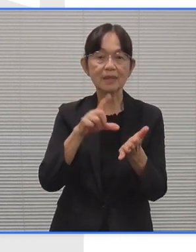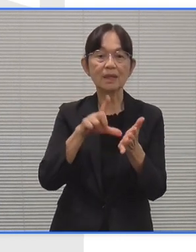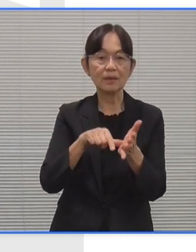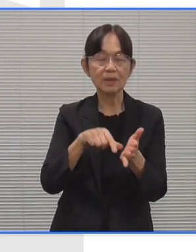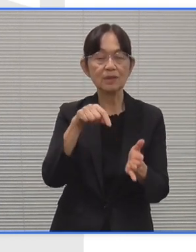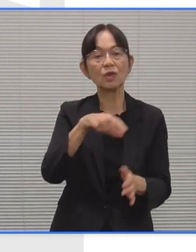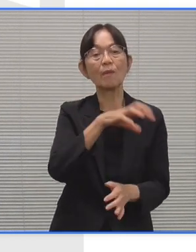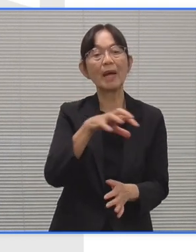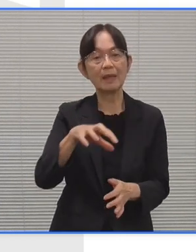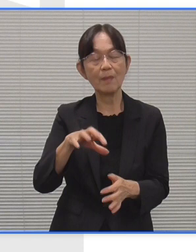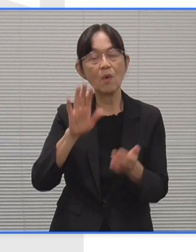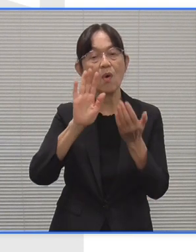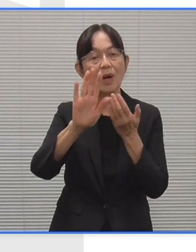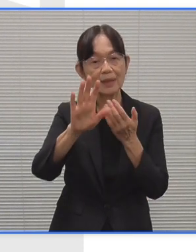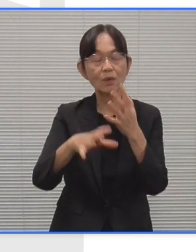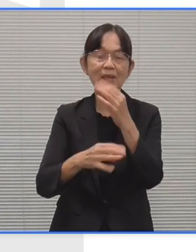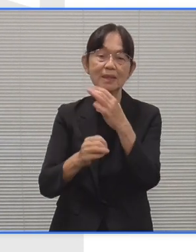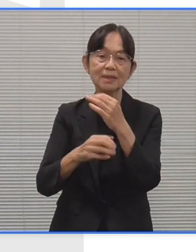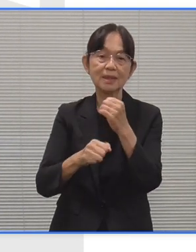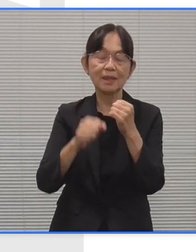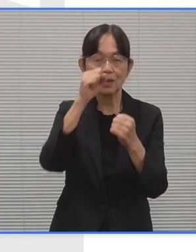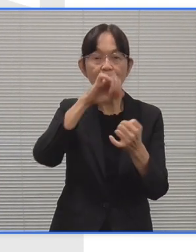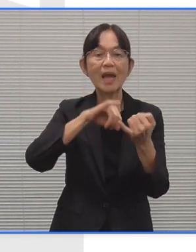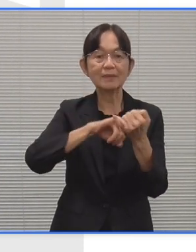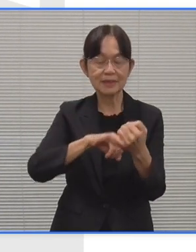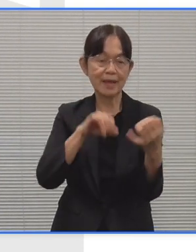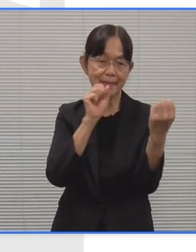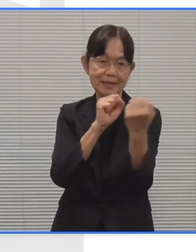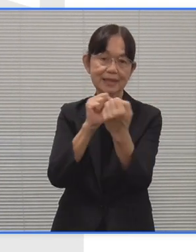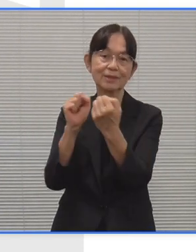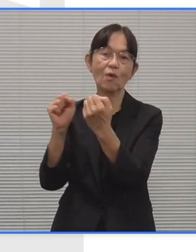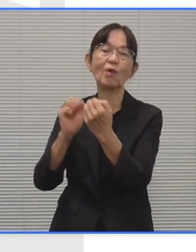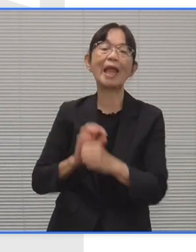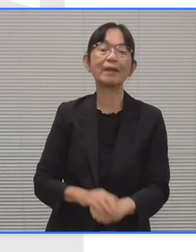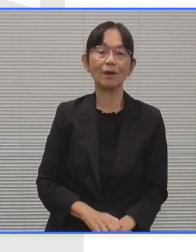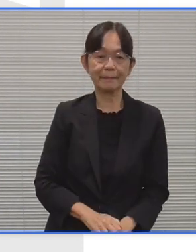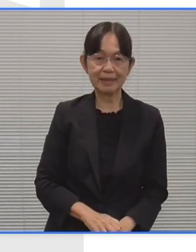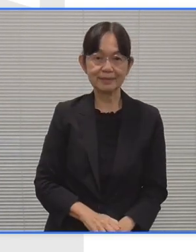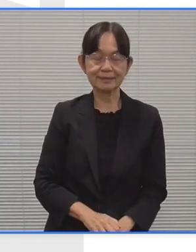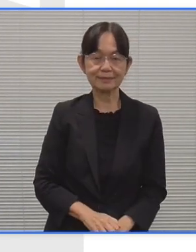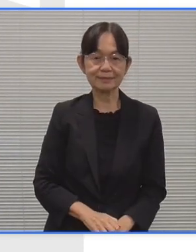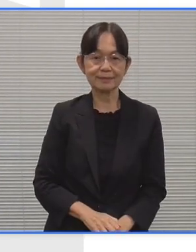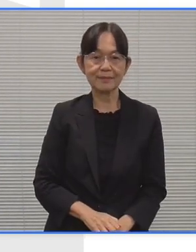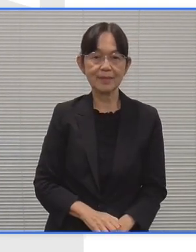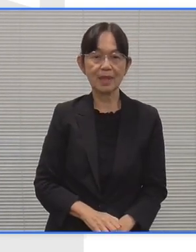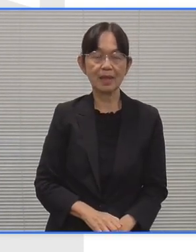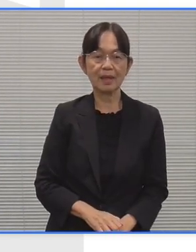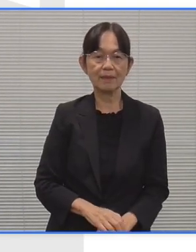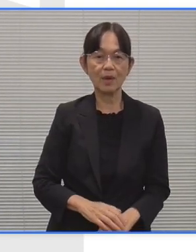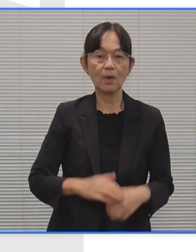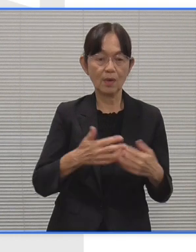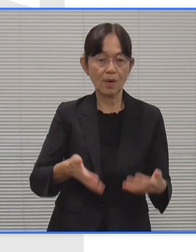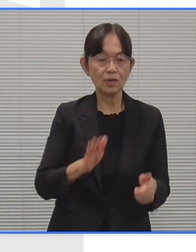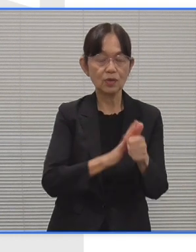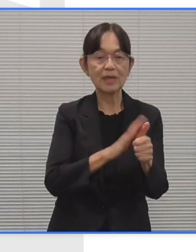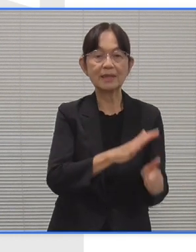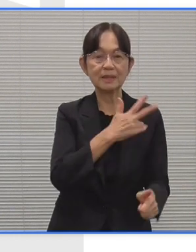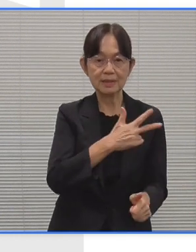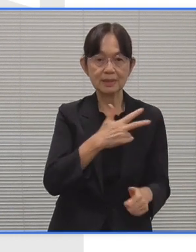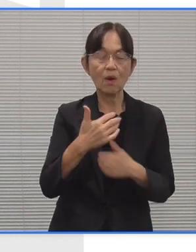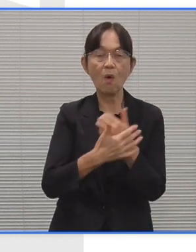は別の日をご予約いただいてゆりかご面接を行っています。 助産師保健師からです